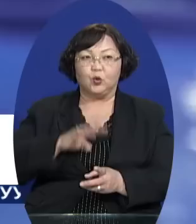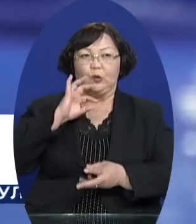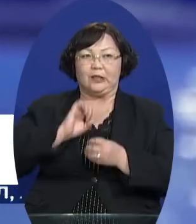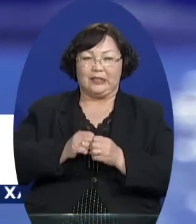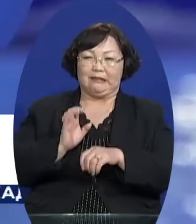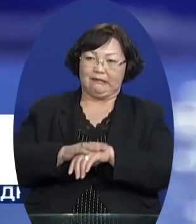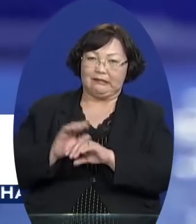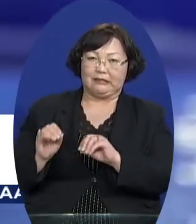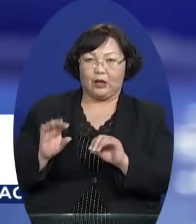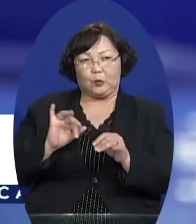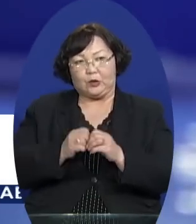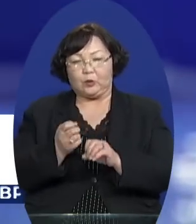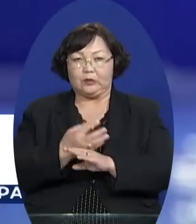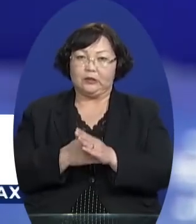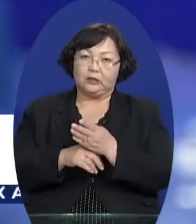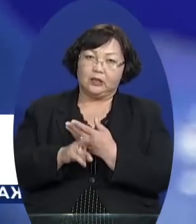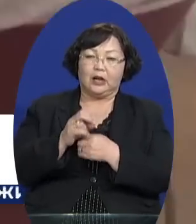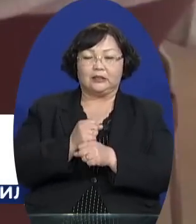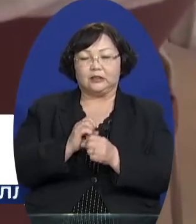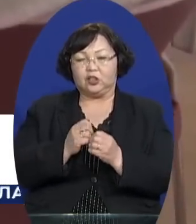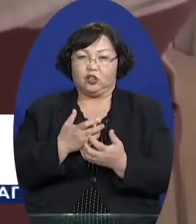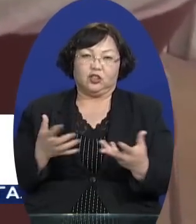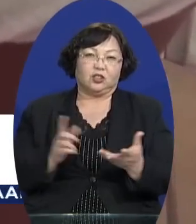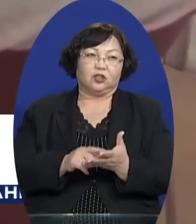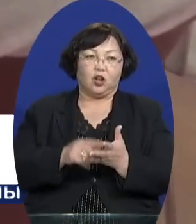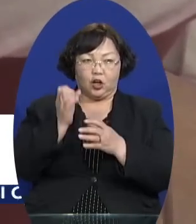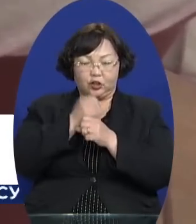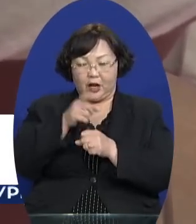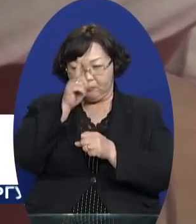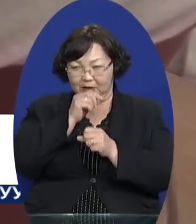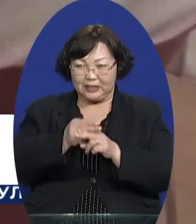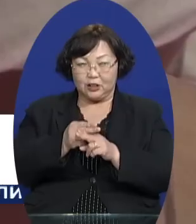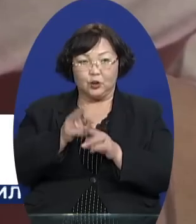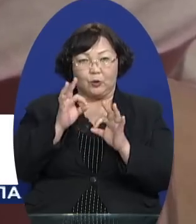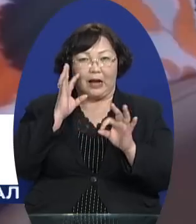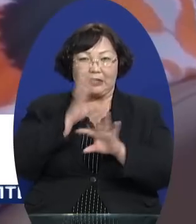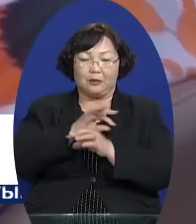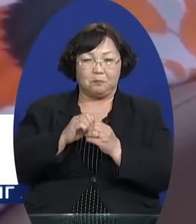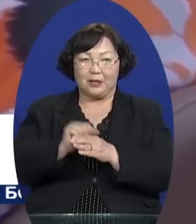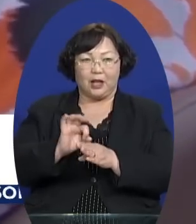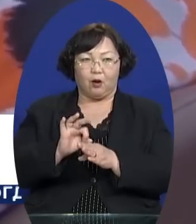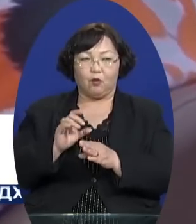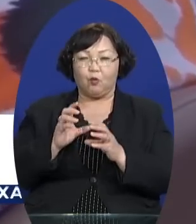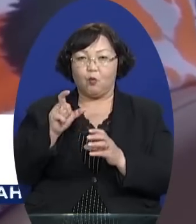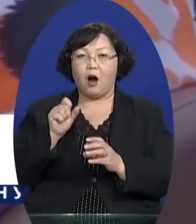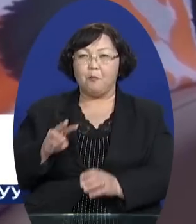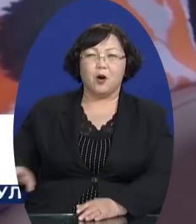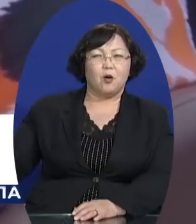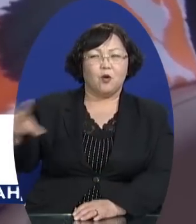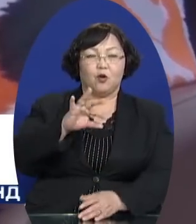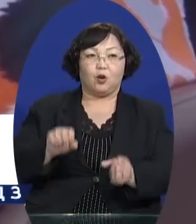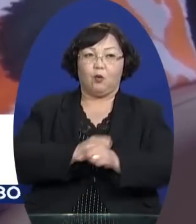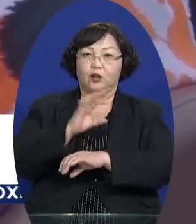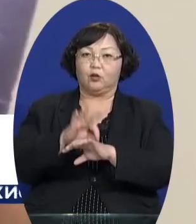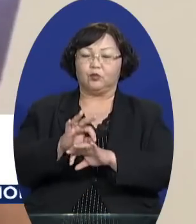ажил байгаа гэдгийг тэрээр онцлсан байна. Мөн онцлогоо эмчилгээний цогц арга боловсруулахгүйгээр хүн амыг цар тахлаас бүрэн гүйцэд ангижруулах